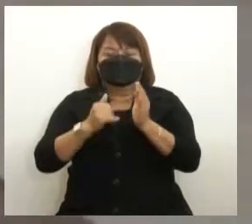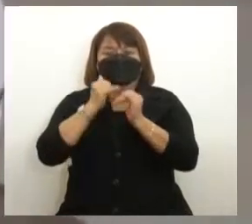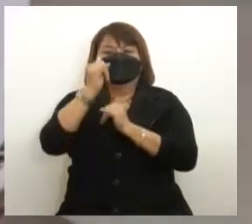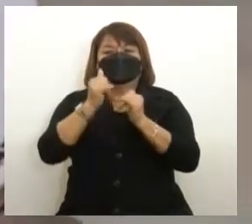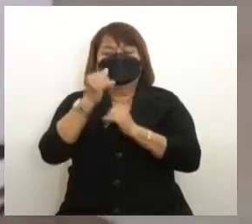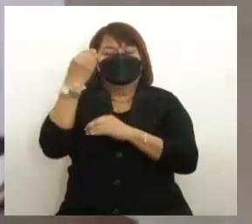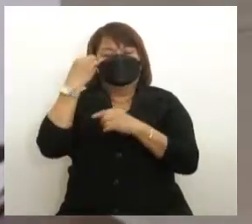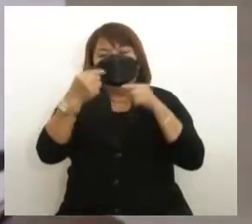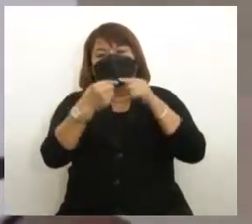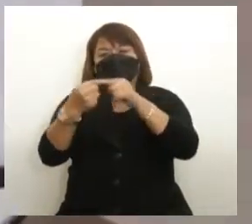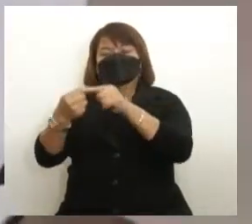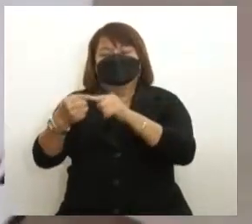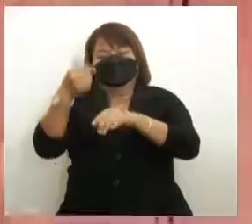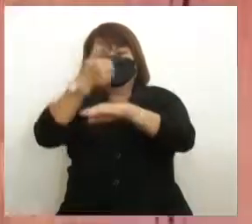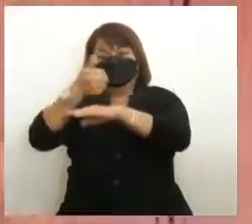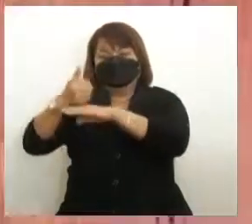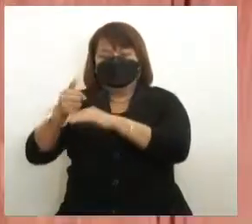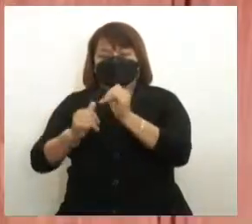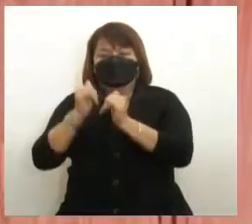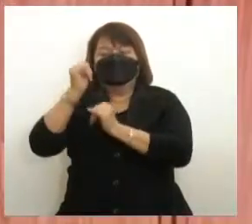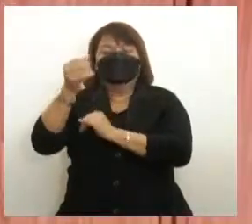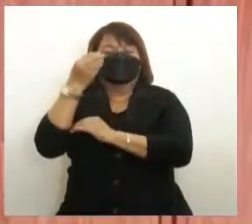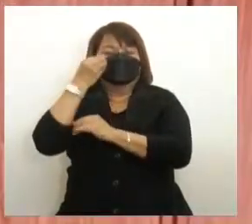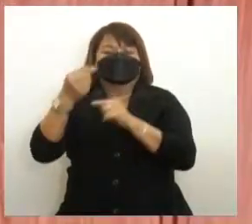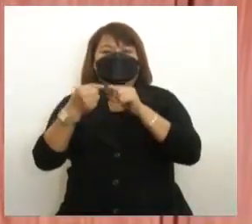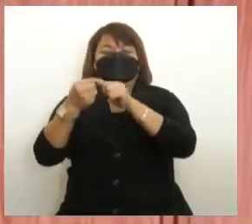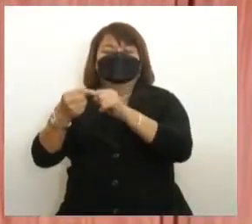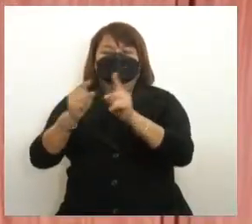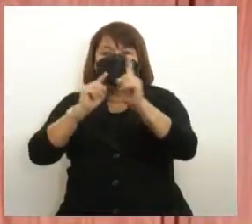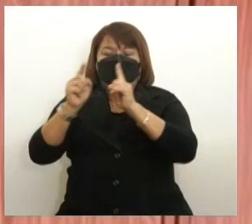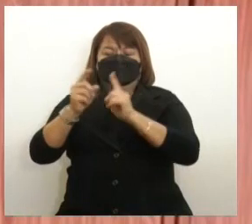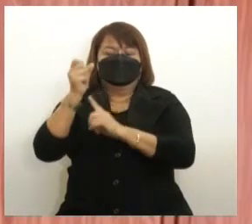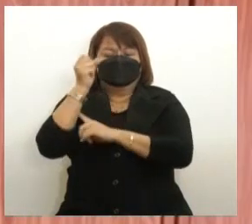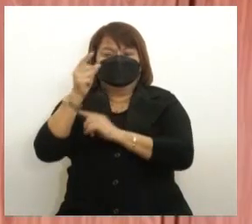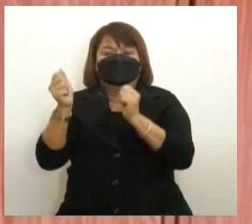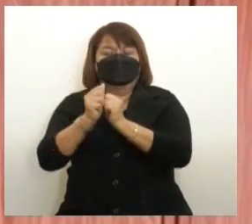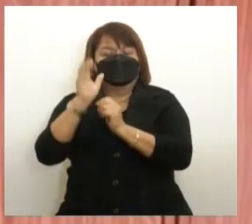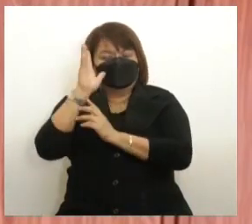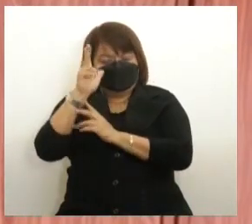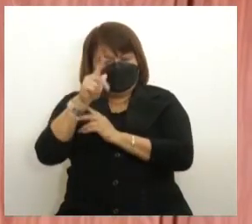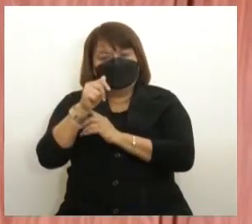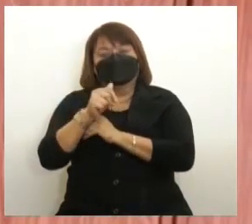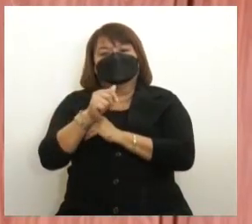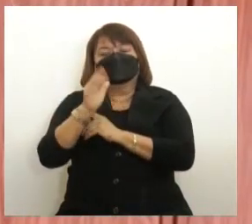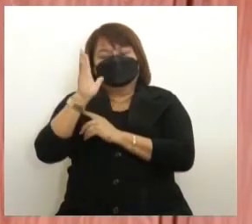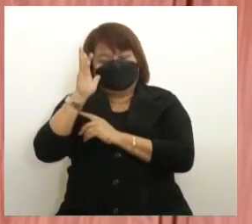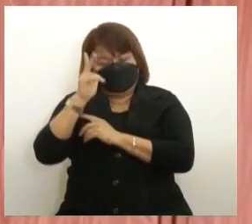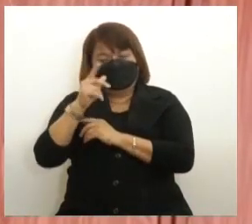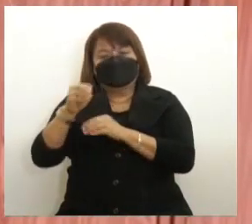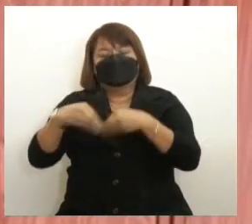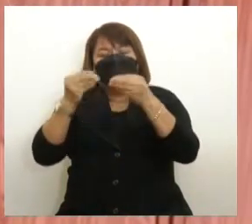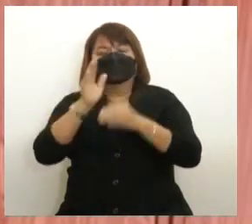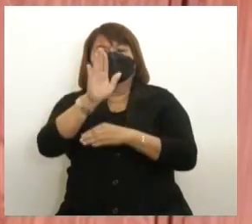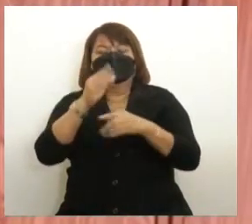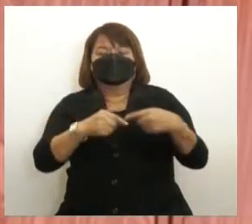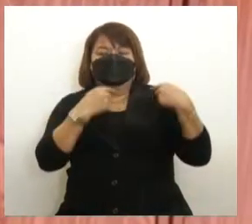รวมทั้งคณะผู้บริหารได้ออกไปเยี่ยมบ้านนักเรียนด้วยได้พูดคุยทำความเข้าใจกับผู้ปกครองนะคะผู้ปกครองก็ให้ความไว้วาง